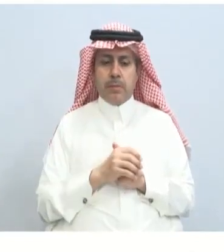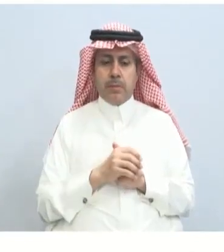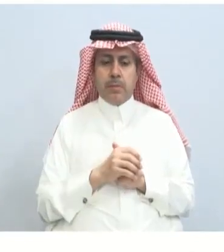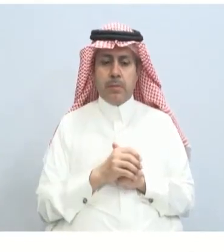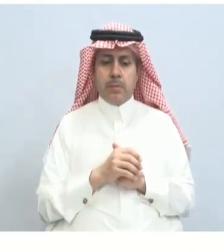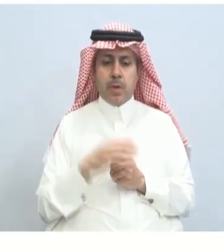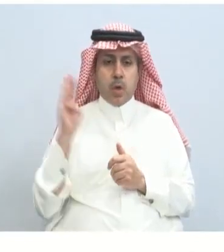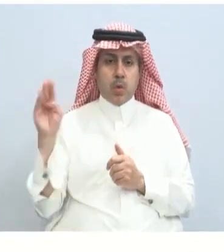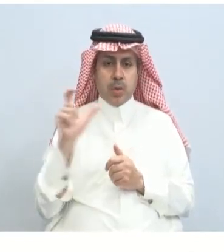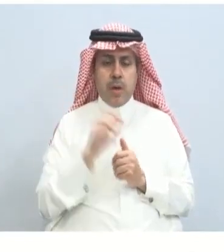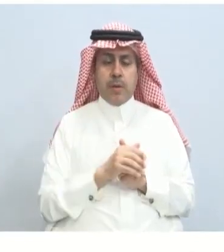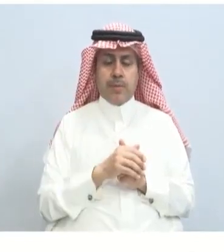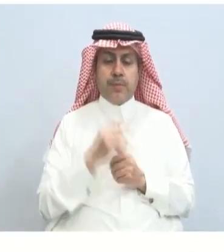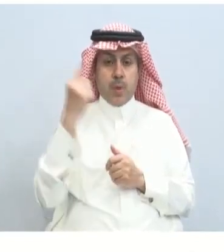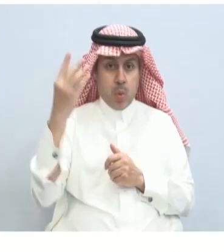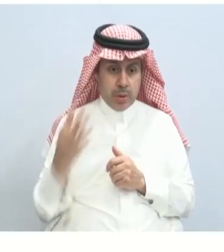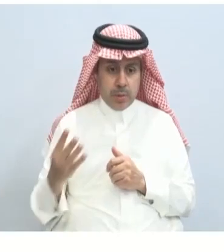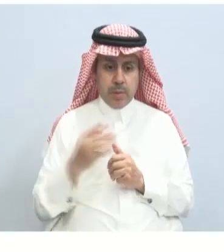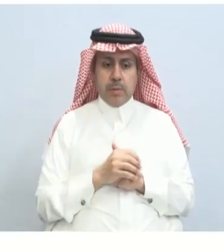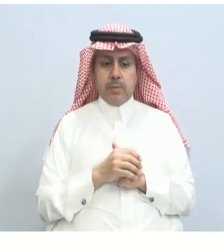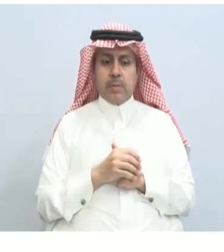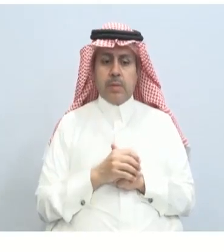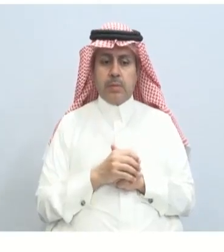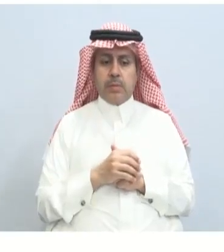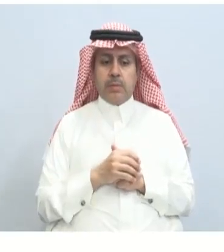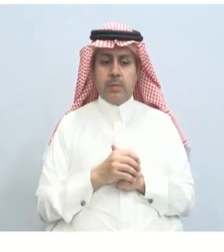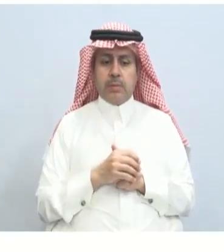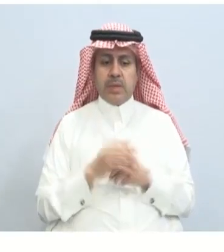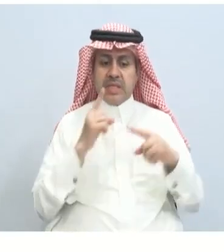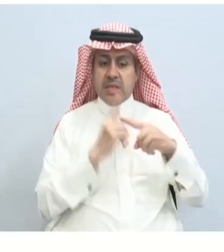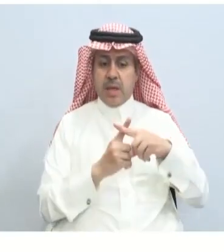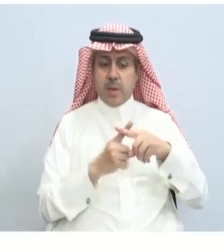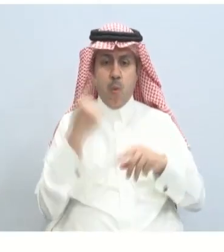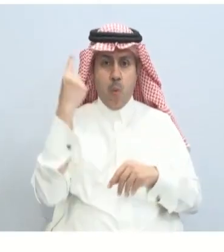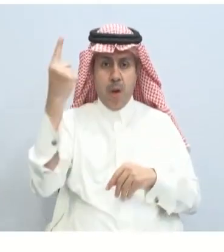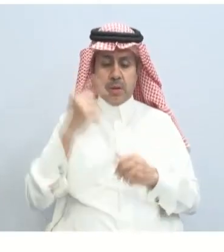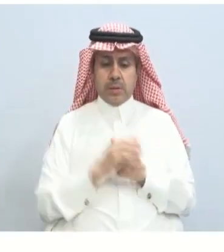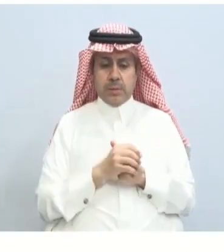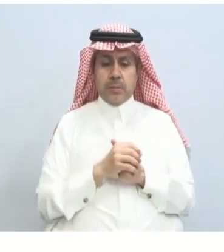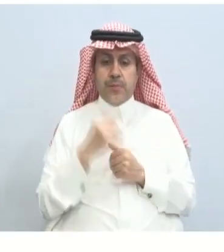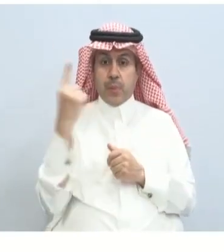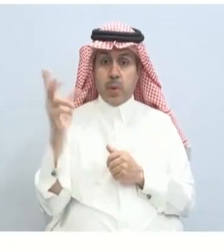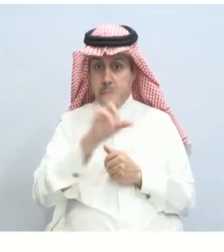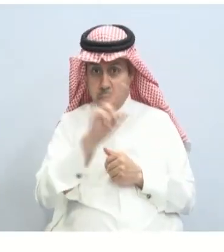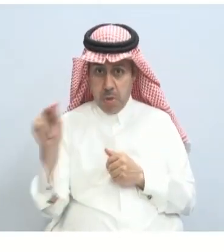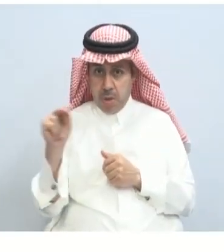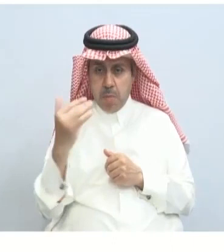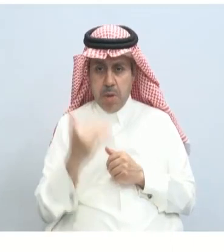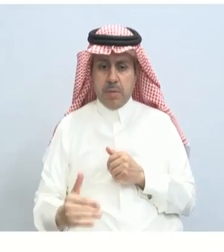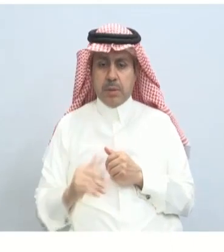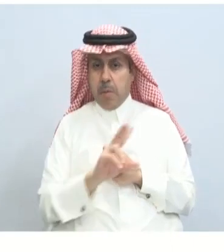كوساين تربيع ثيتا على ساين تربيع ثيتا زائدا واحد الواحد بوحد المقامات